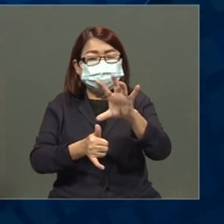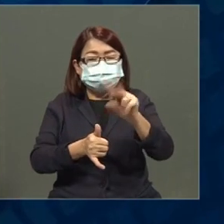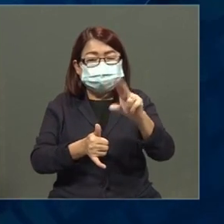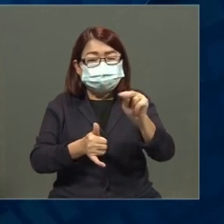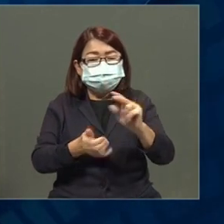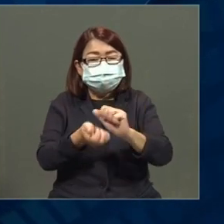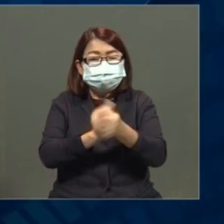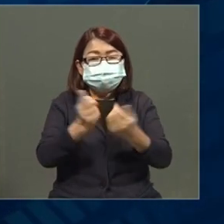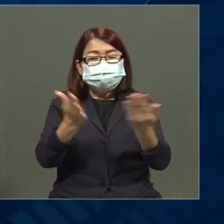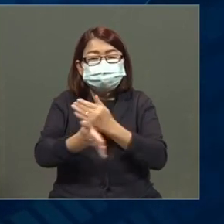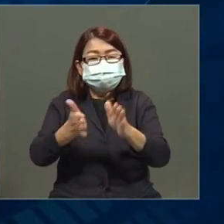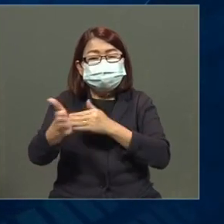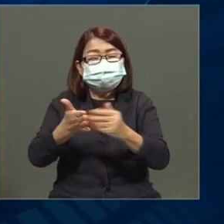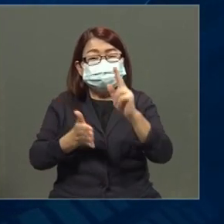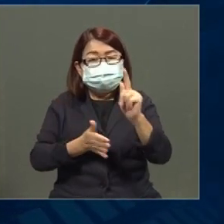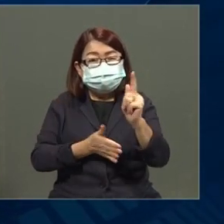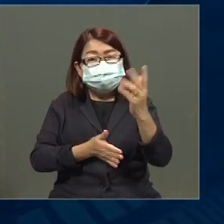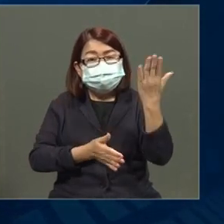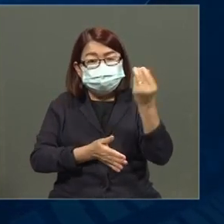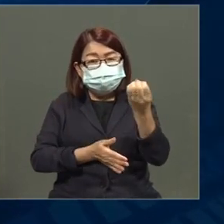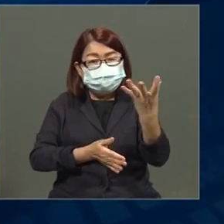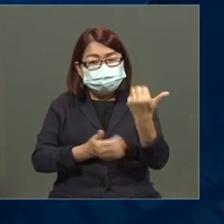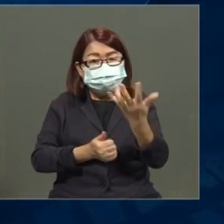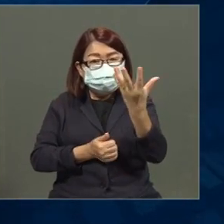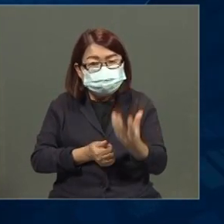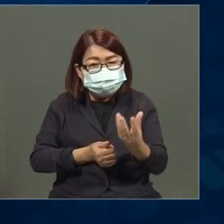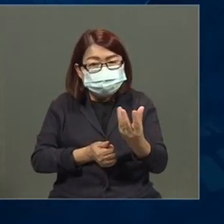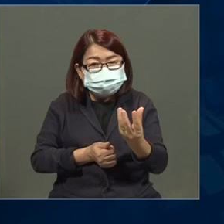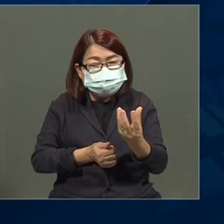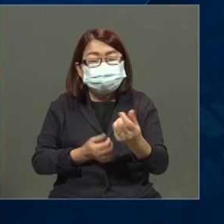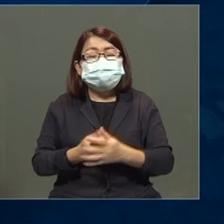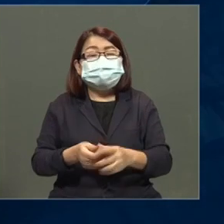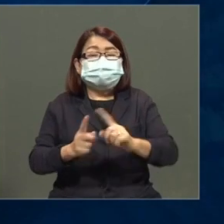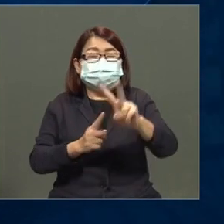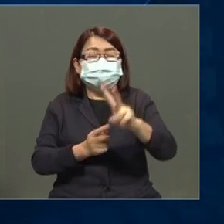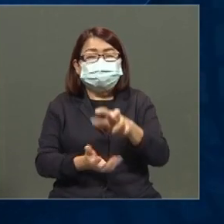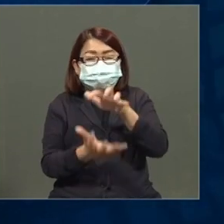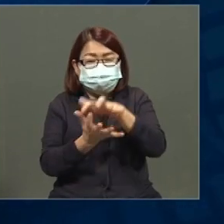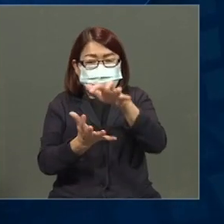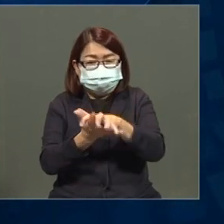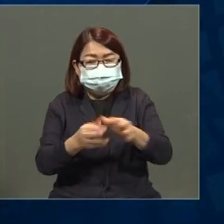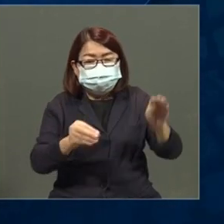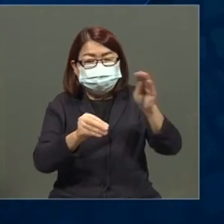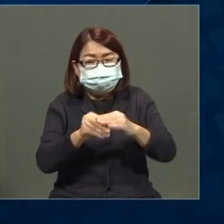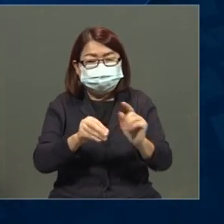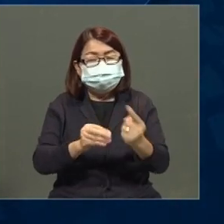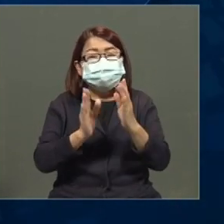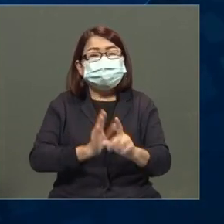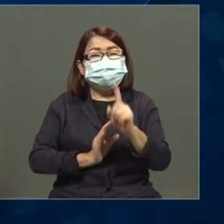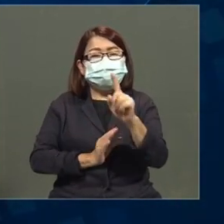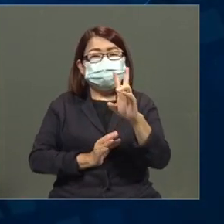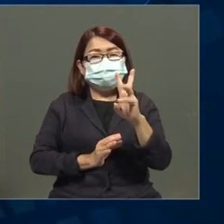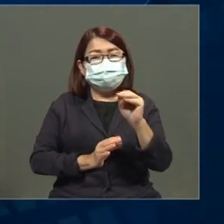สีเขียวยังลดลงจากเมื่อวานนี้นะคะแต่ยังสูงอยู่สมุทรปราการวันนี้บวกไป161ร